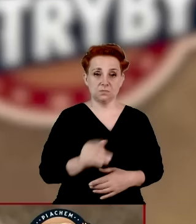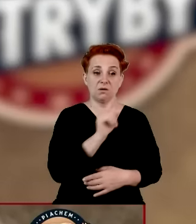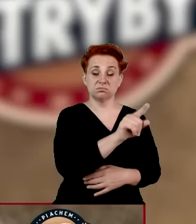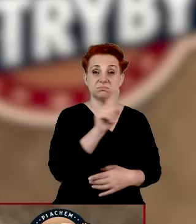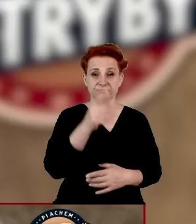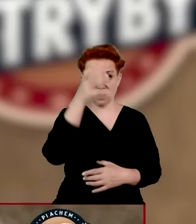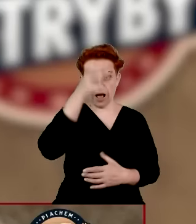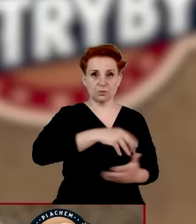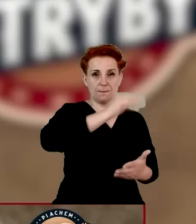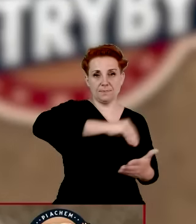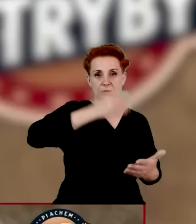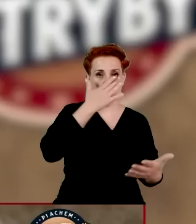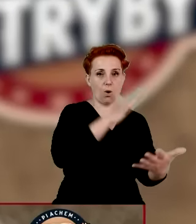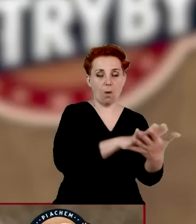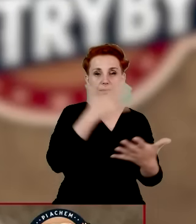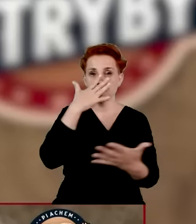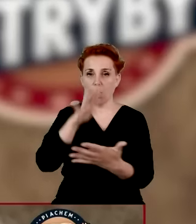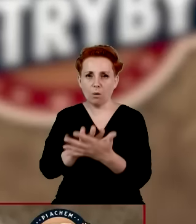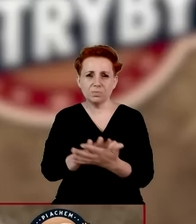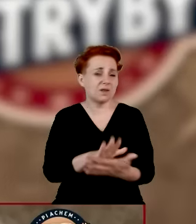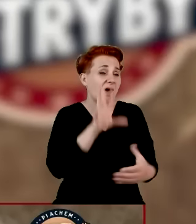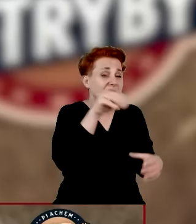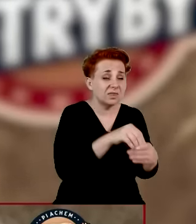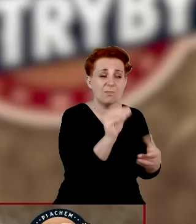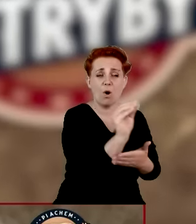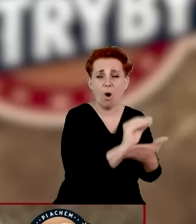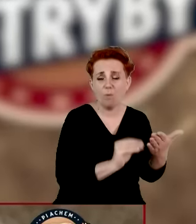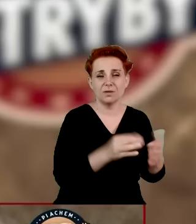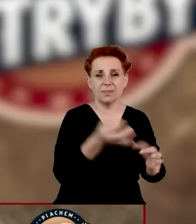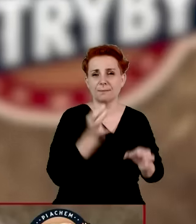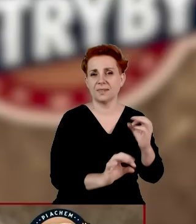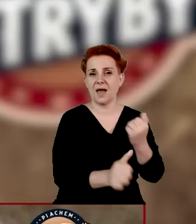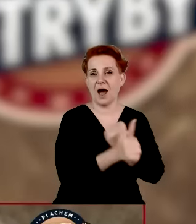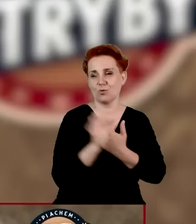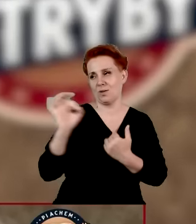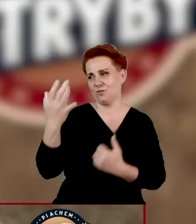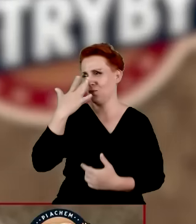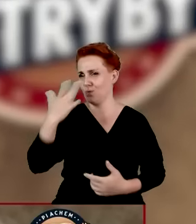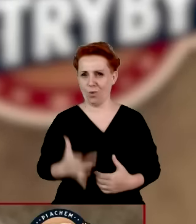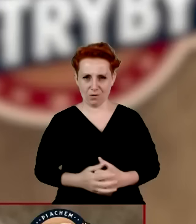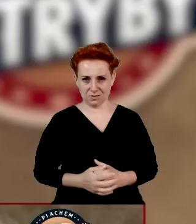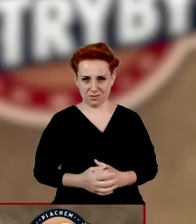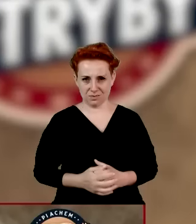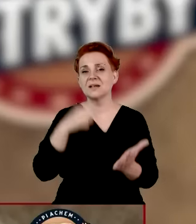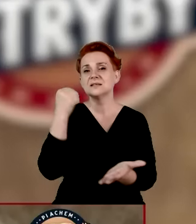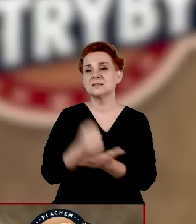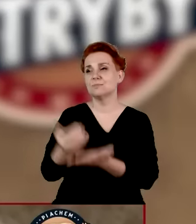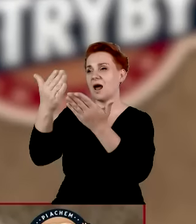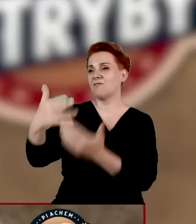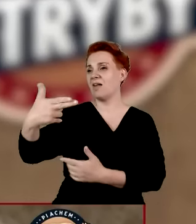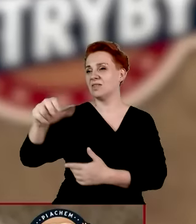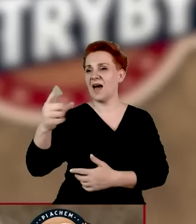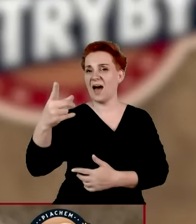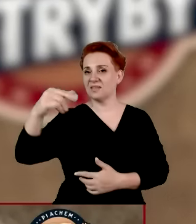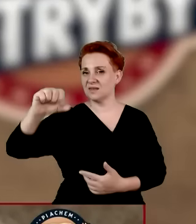autorami tychże opinii, w której powtórzyli tak naprawdę argumentację rosyjską w sprawie Nadii Szewczenko.